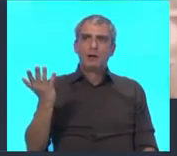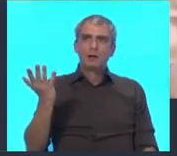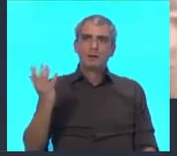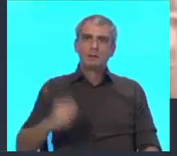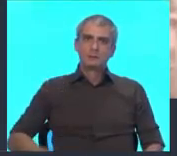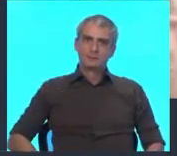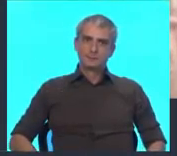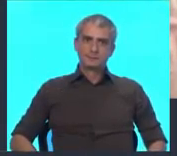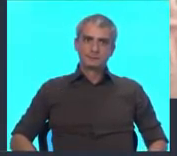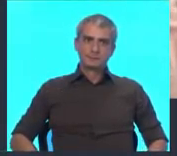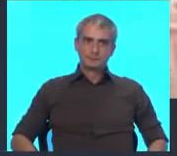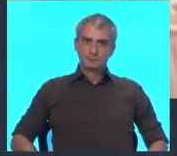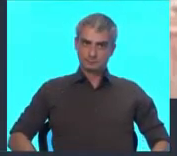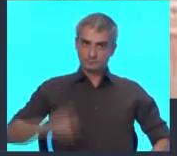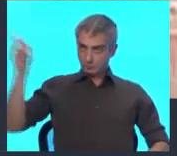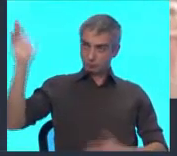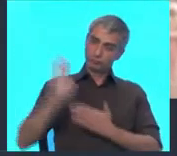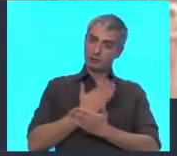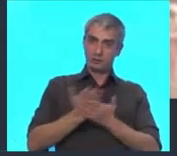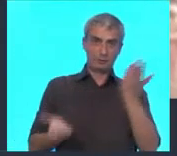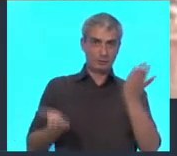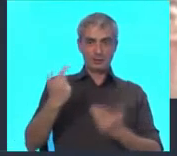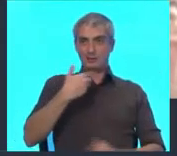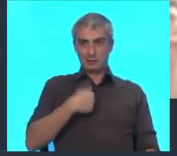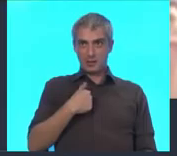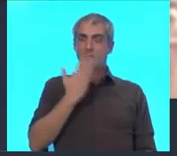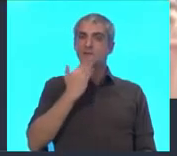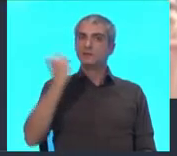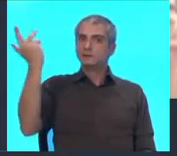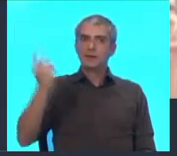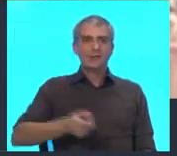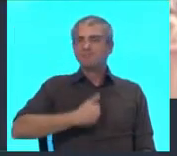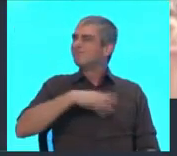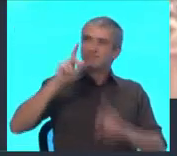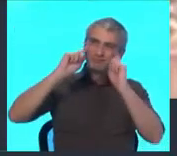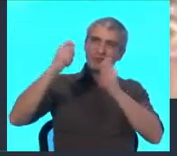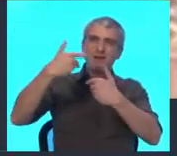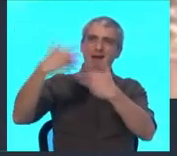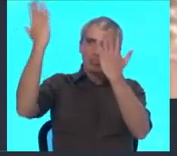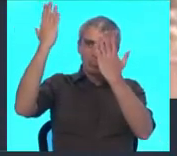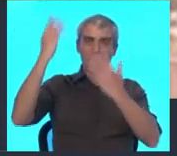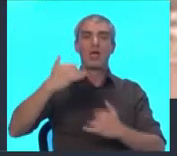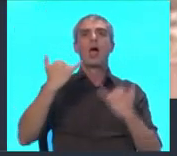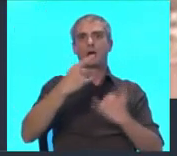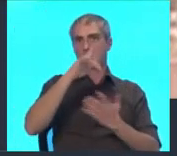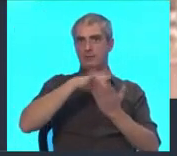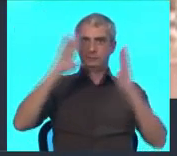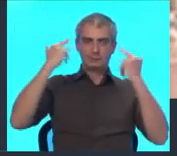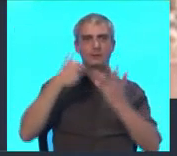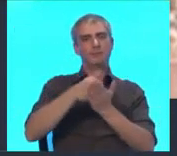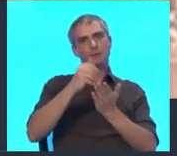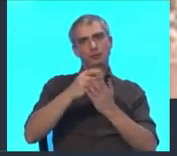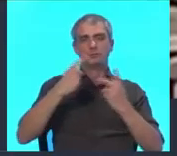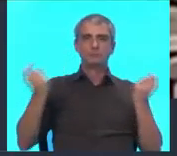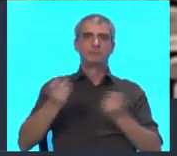لكي تحكم بيننا وبين الاسرائيليين لن نثق بها ابو مازن اليوم بكاير ممشيخ بكامبين